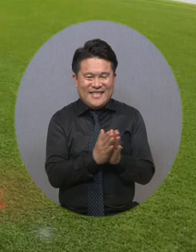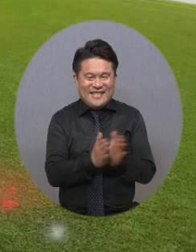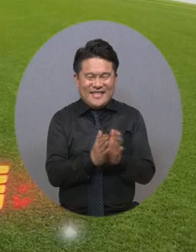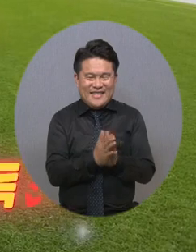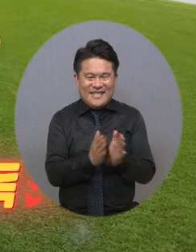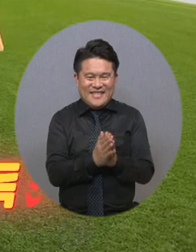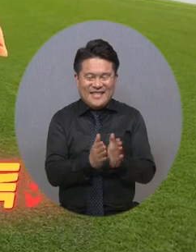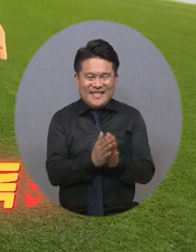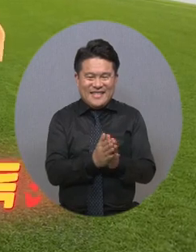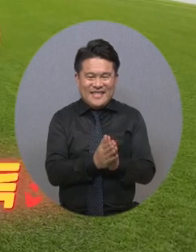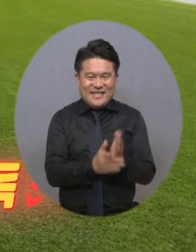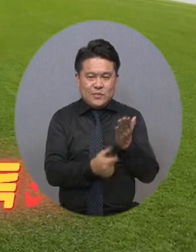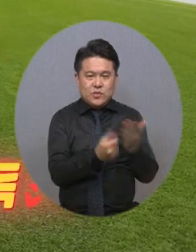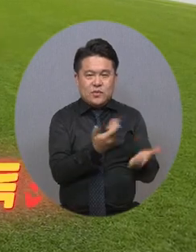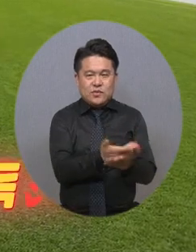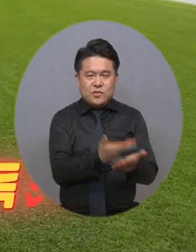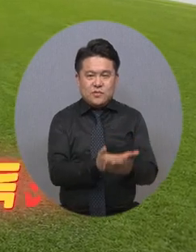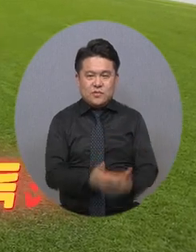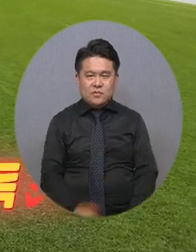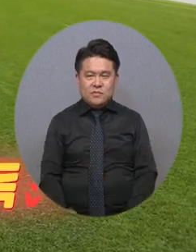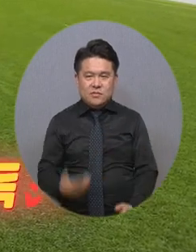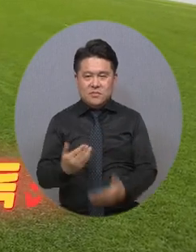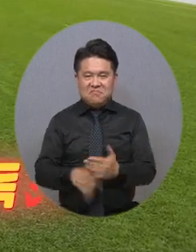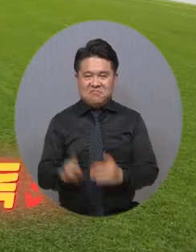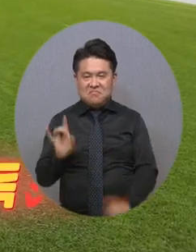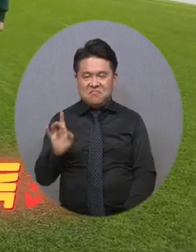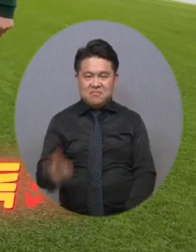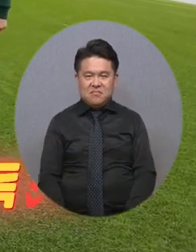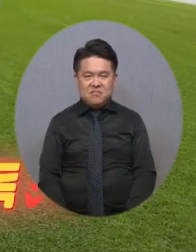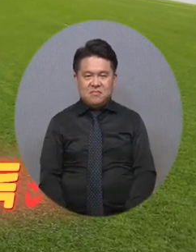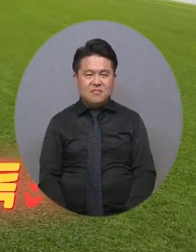대박. 자 회원권 회원권. 돈 이거밖에 없었어. 회원권.